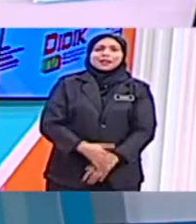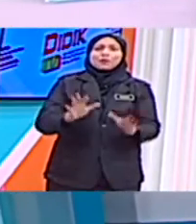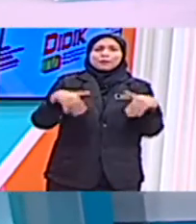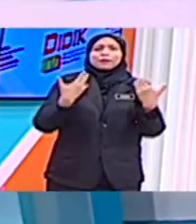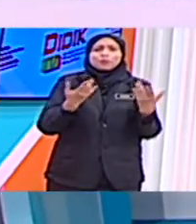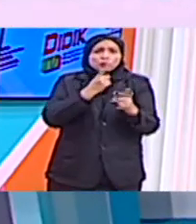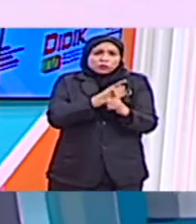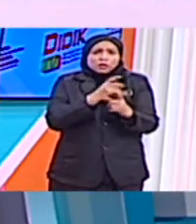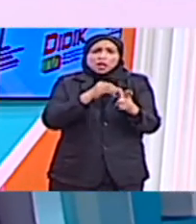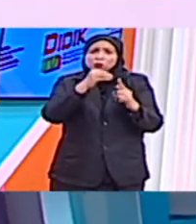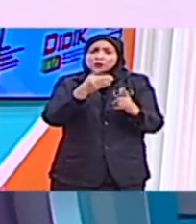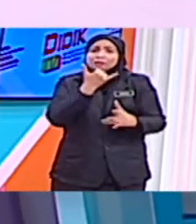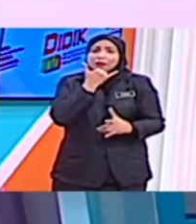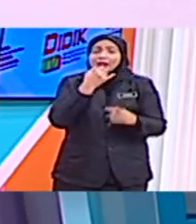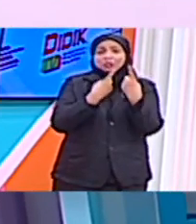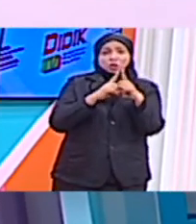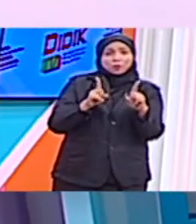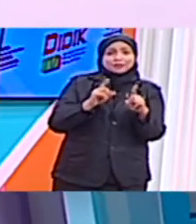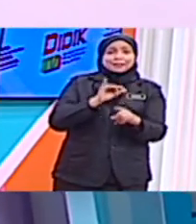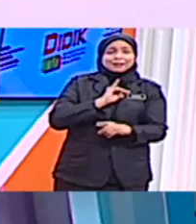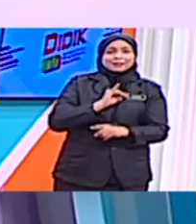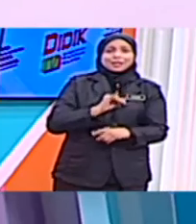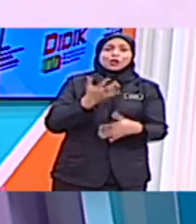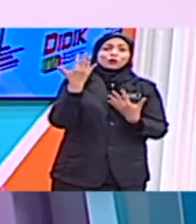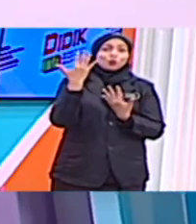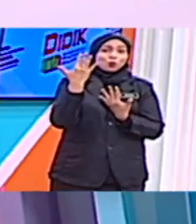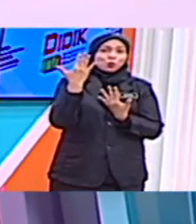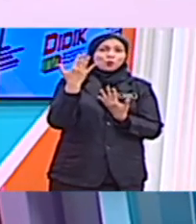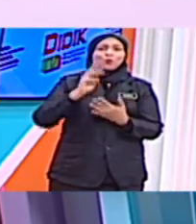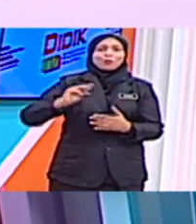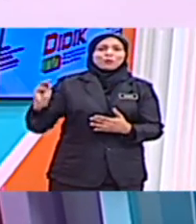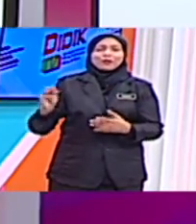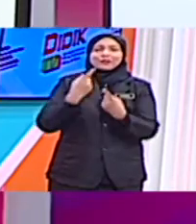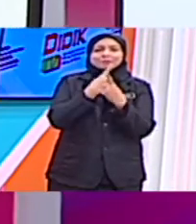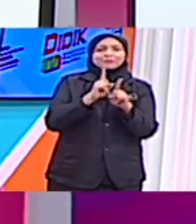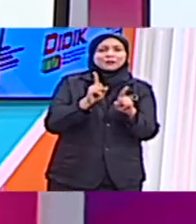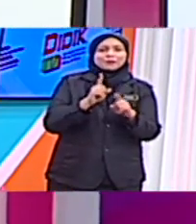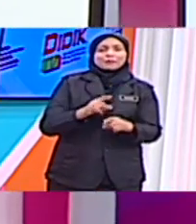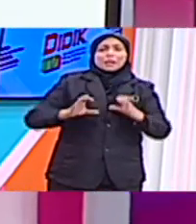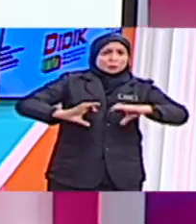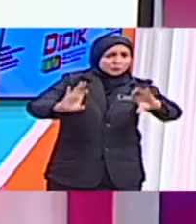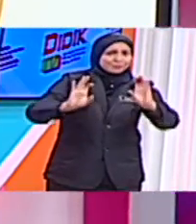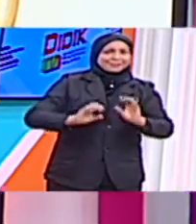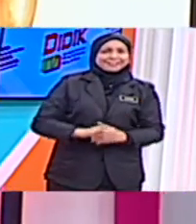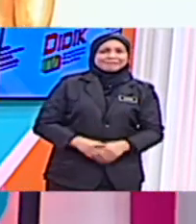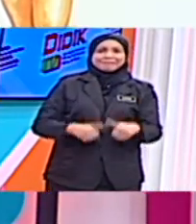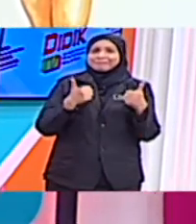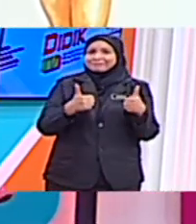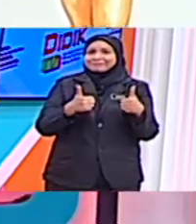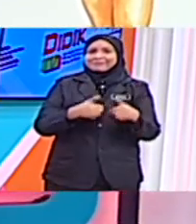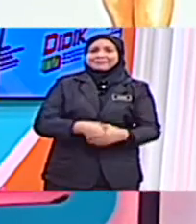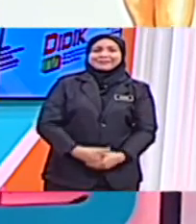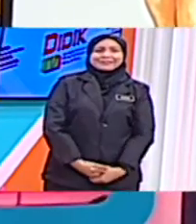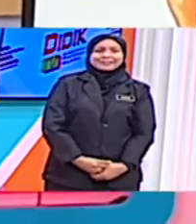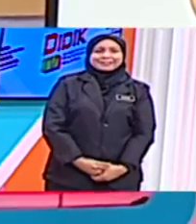saya punya jawapan ni cikgu? Kita tunggu dulu jawapan daripada murid-murid kita. Okey, dah siap? Cepatnya. Bolehlah